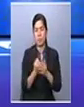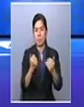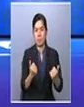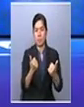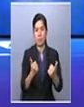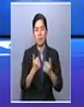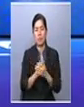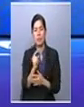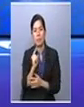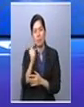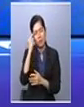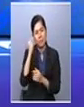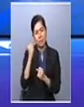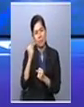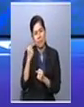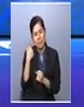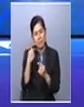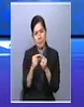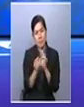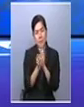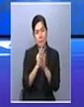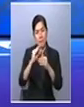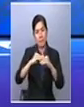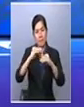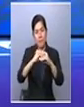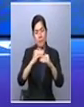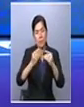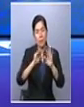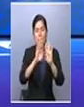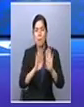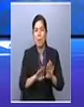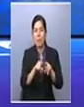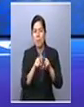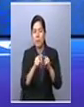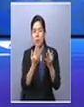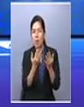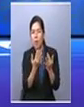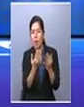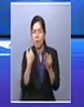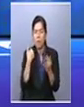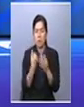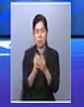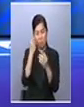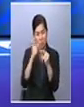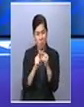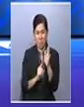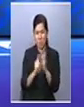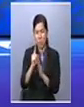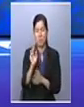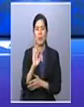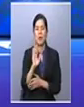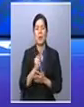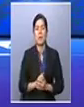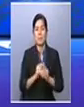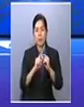การพยายามที่จะทำให้การเติบโตเป็นลักษณะของการชะลอไม่ให้มีการปรับตัวอย่างพุ่งแรงเกินไปนะคะการ